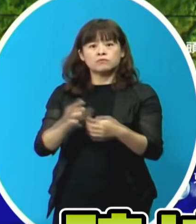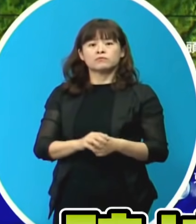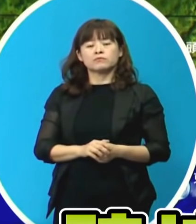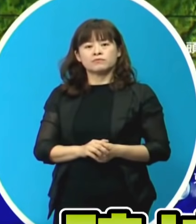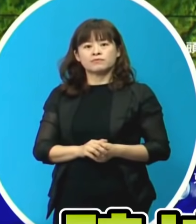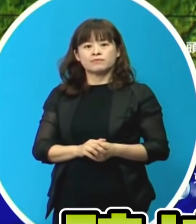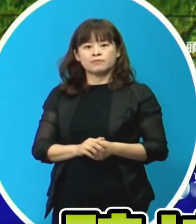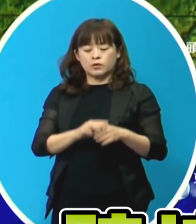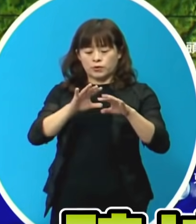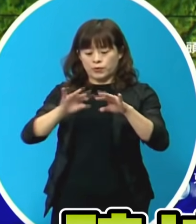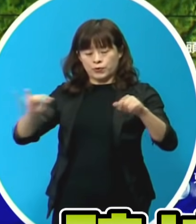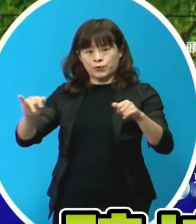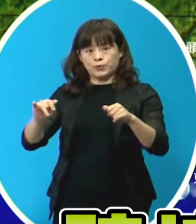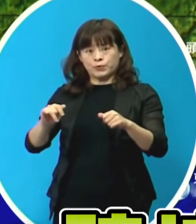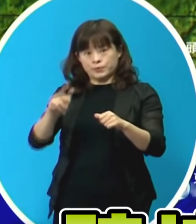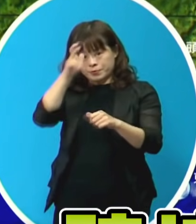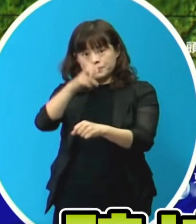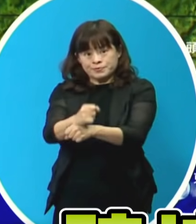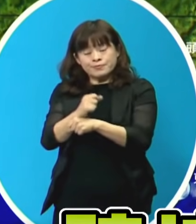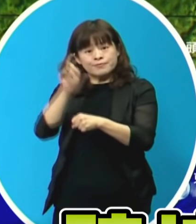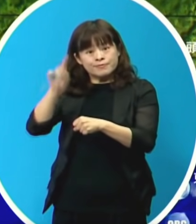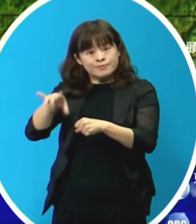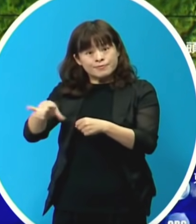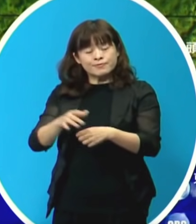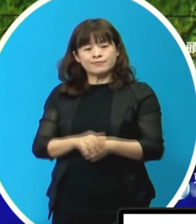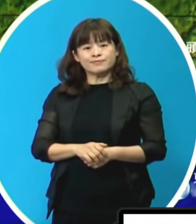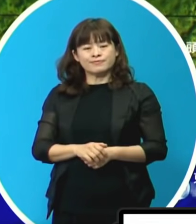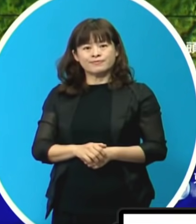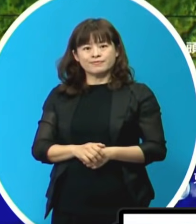我们在陆地上的警戒区域呢，